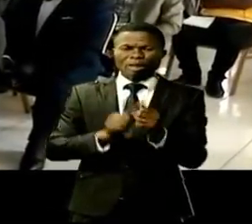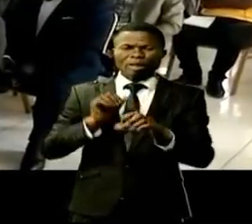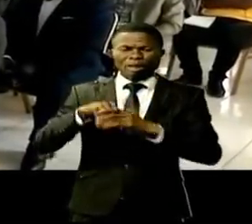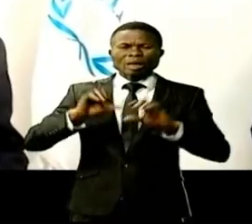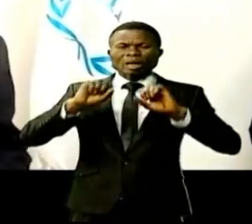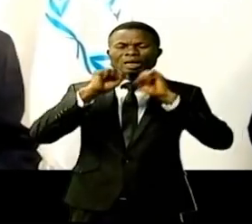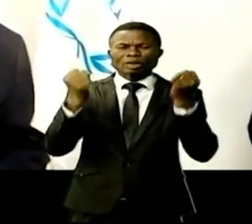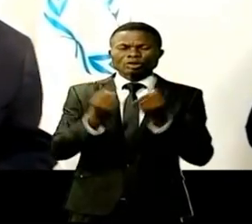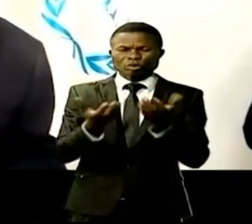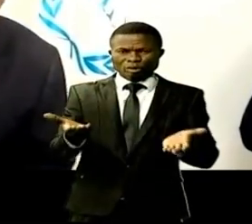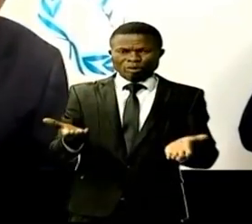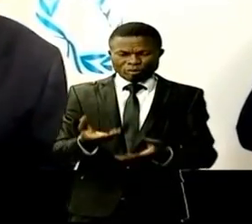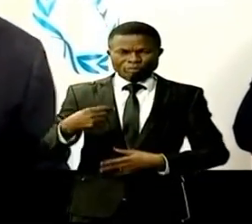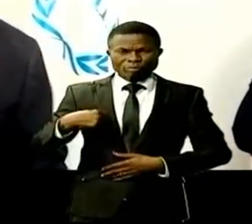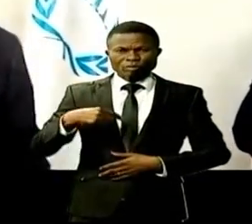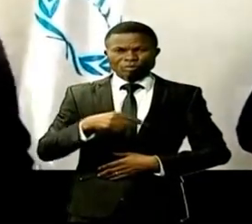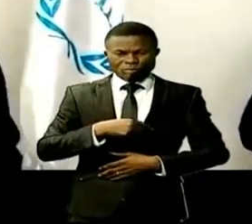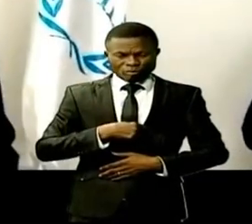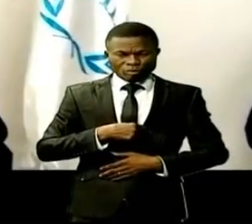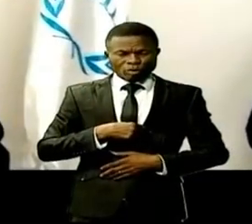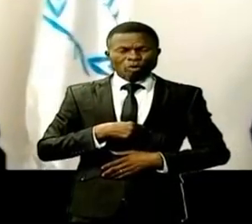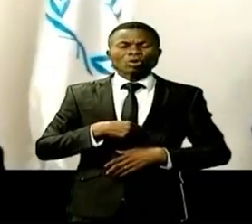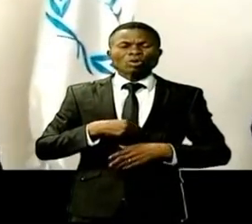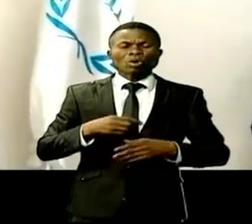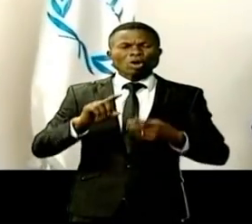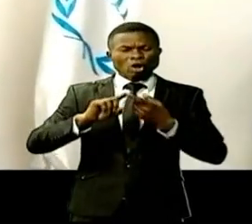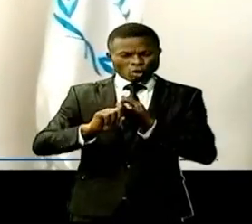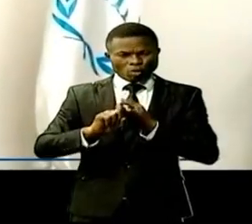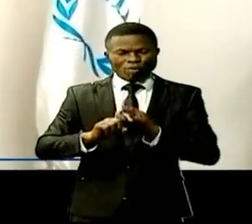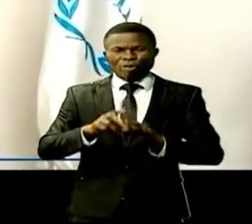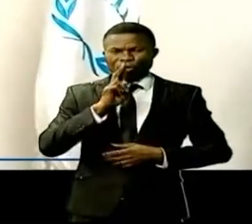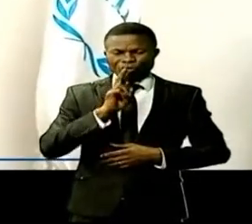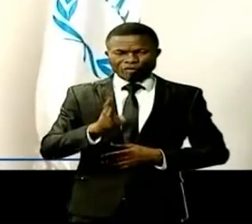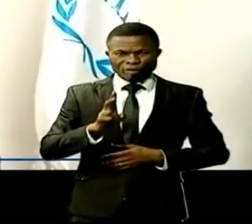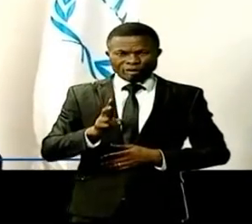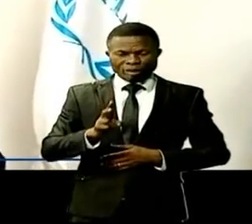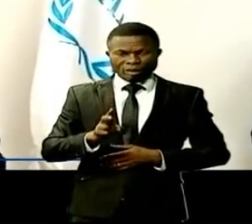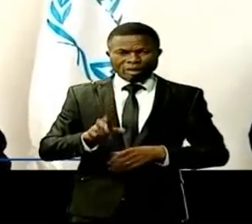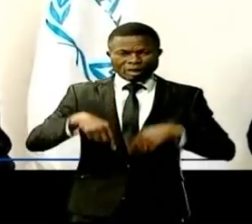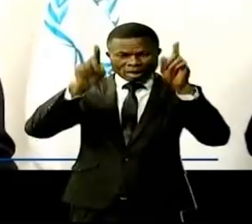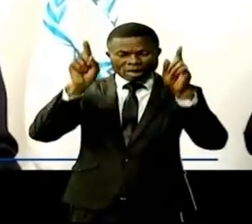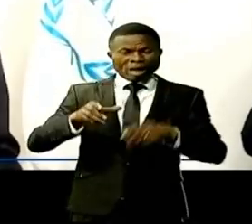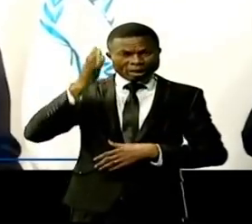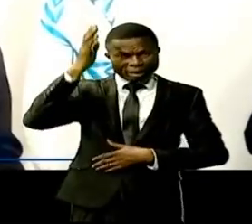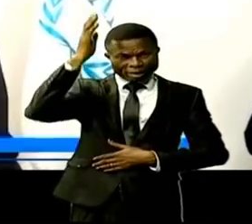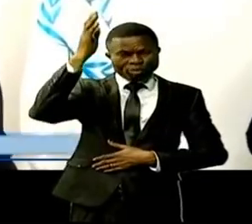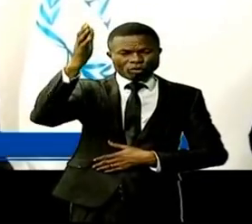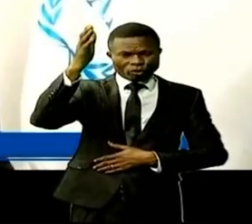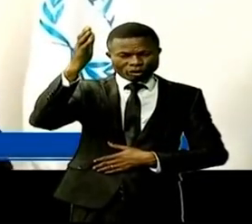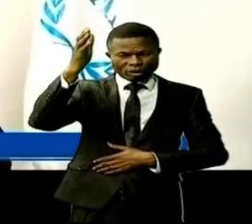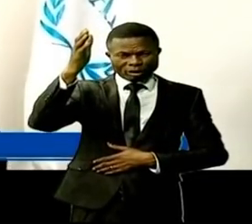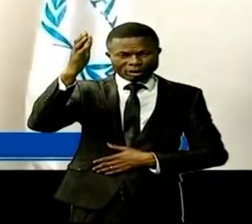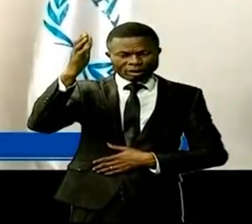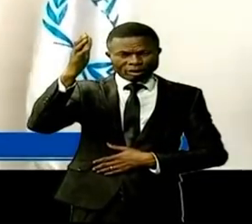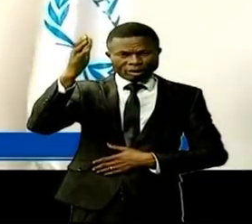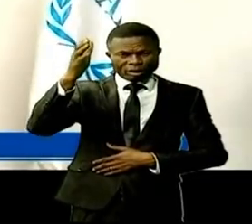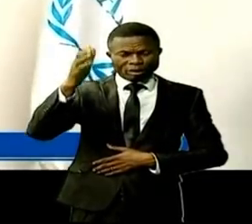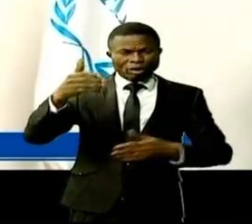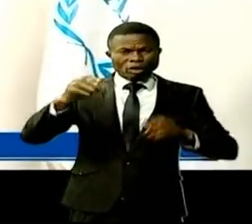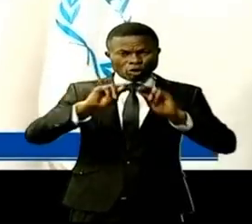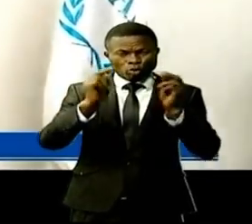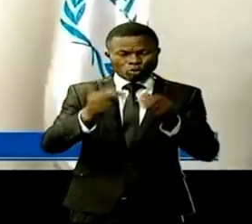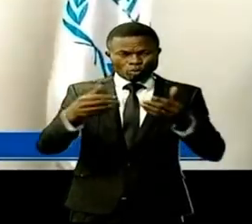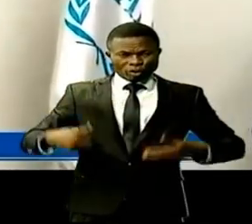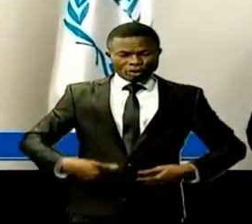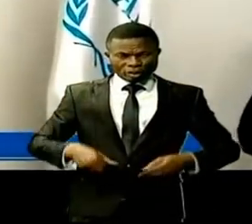société. Nous avons la conviction que dans les années à venir, la jeunesse